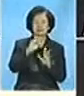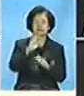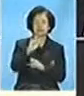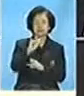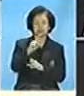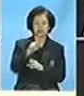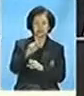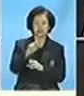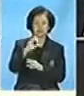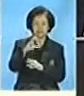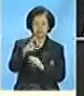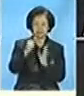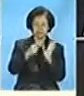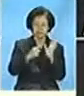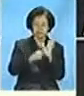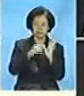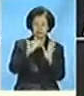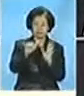ค่ะ